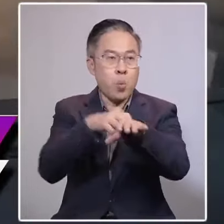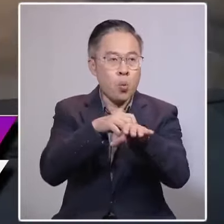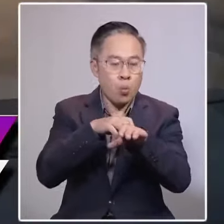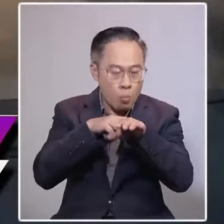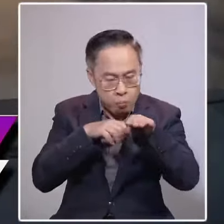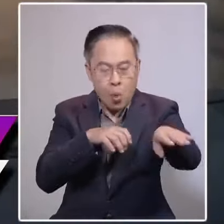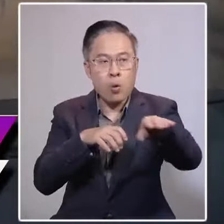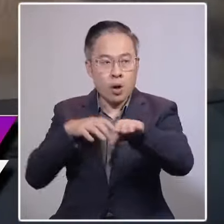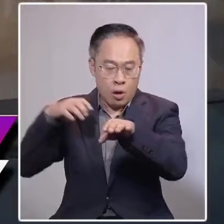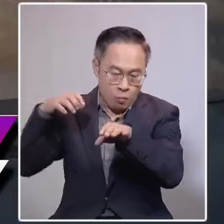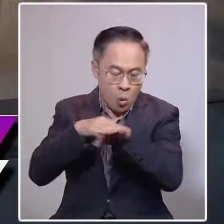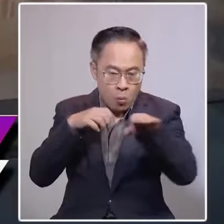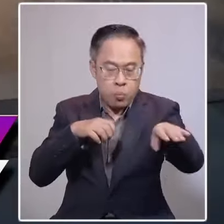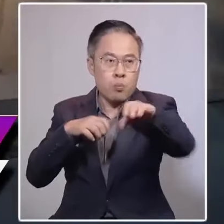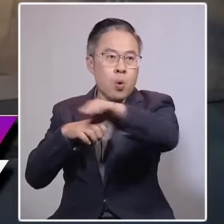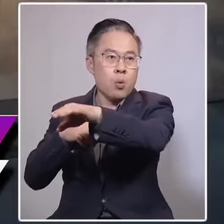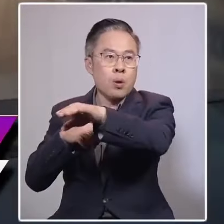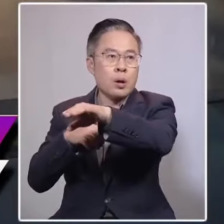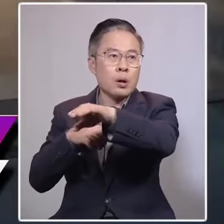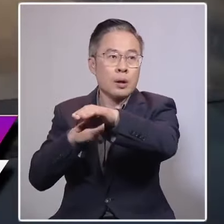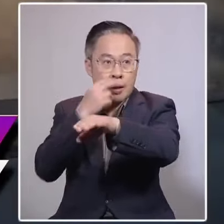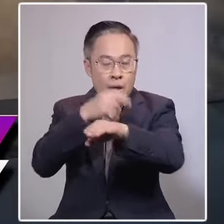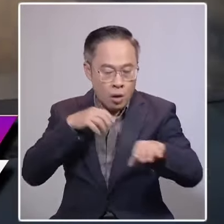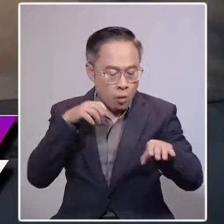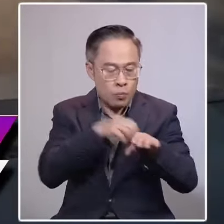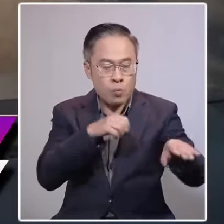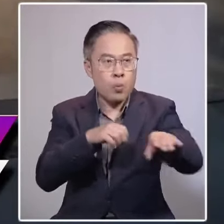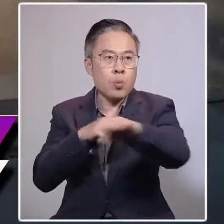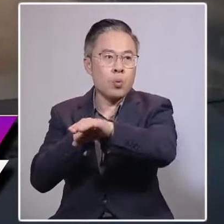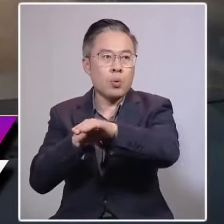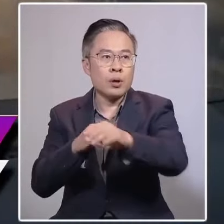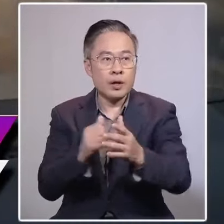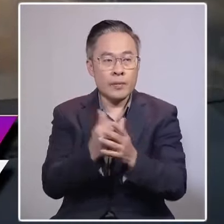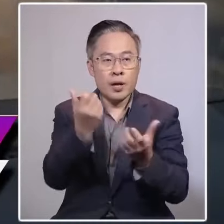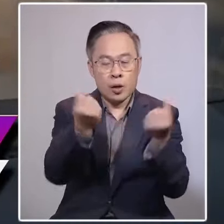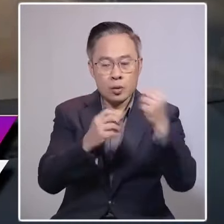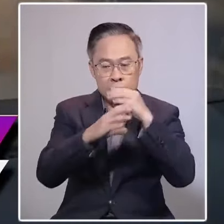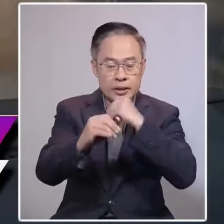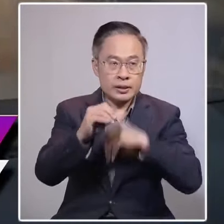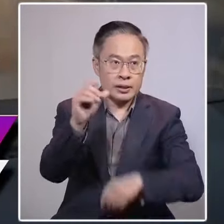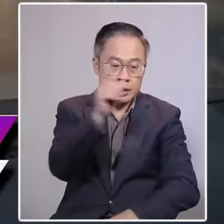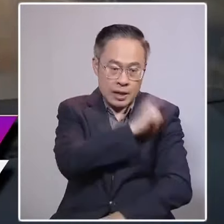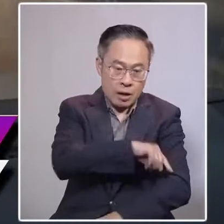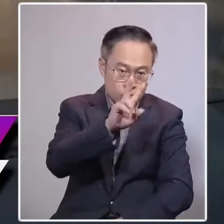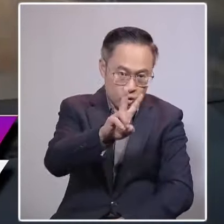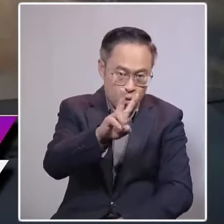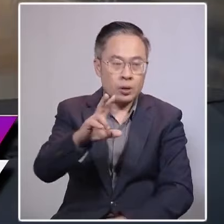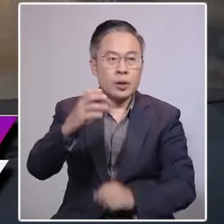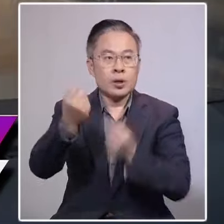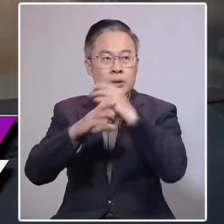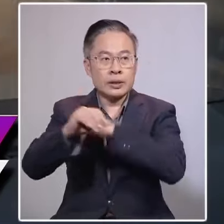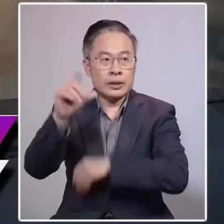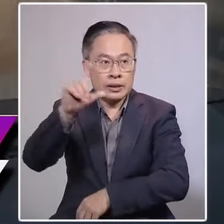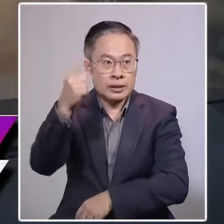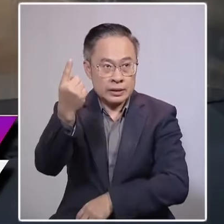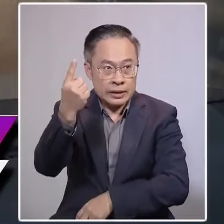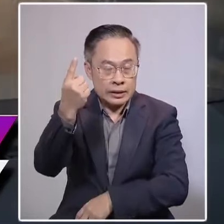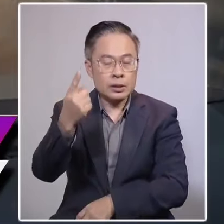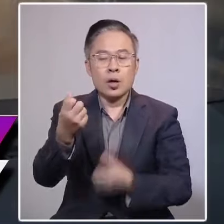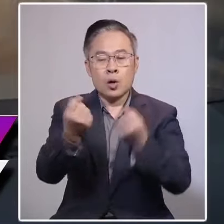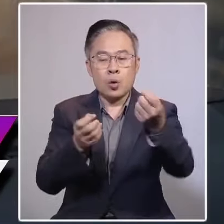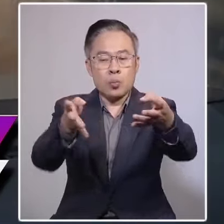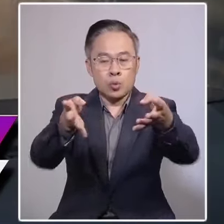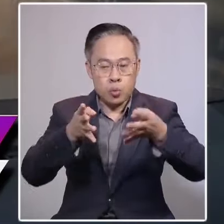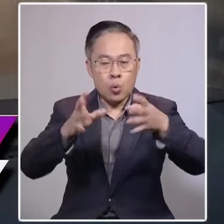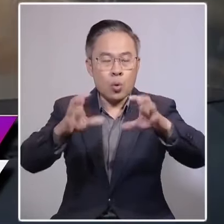2แล้วกระเดนไปโดน 6 6ล้ออีก 2คันกับรถอีก 2คันรถเก๋งสีเหลืองกับสีขาวโอ้โหแล้วคันสีเหลืองนี่ไปอยู่ตรงกลาง